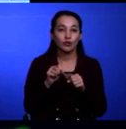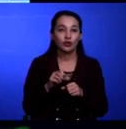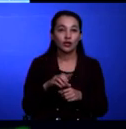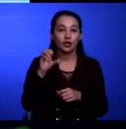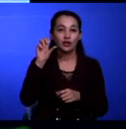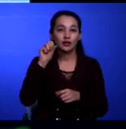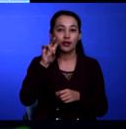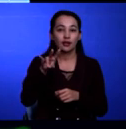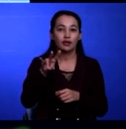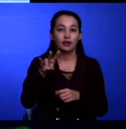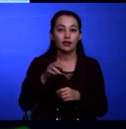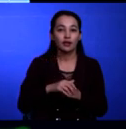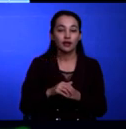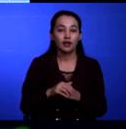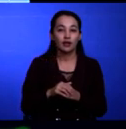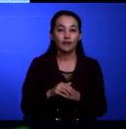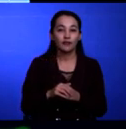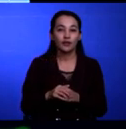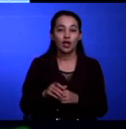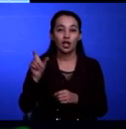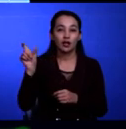ko'rib cho'g' deysan.